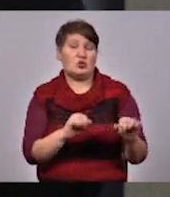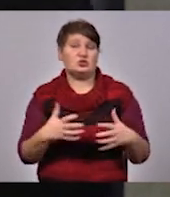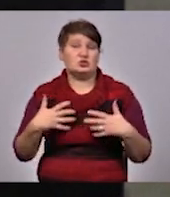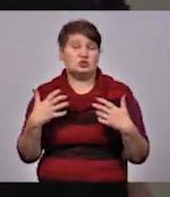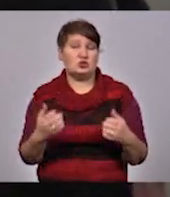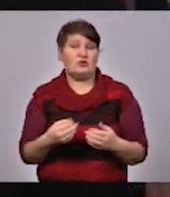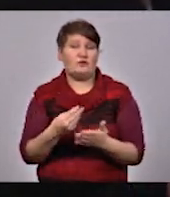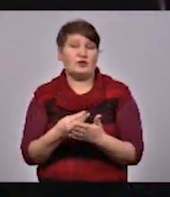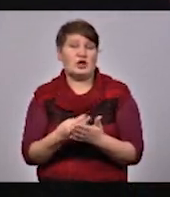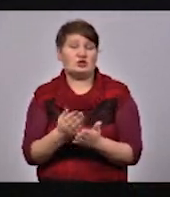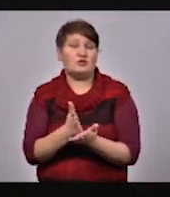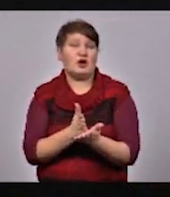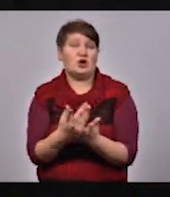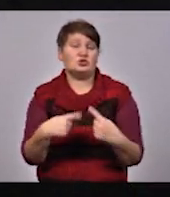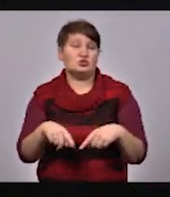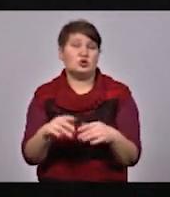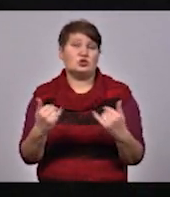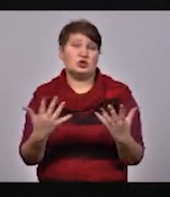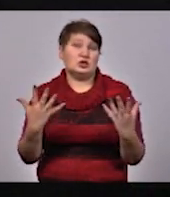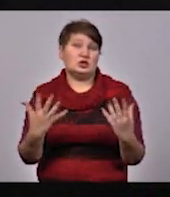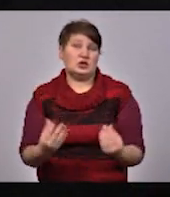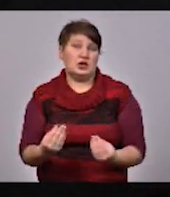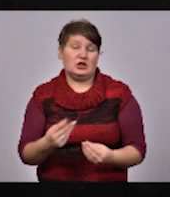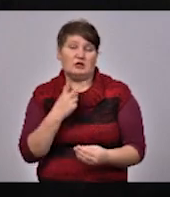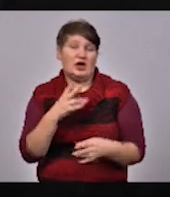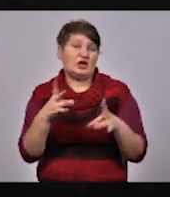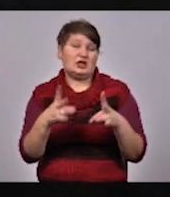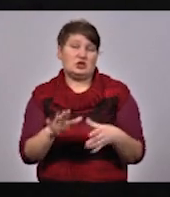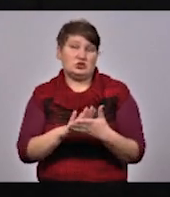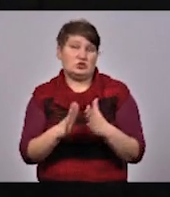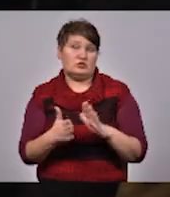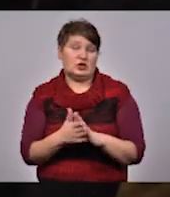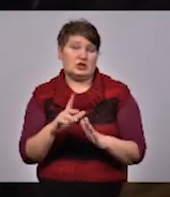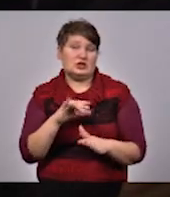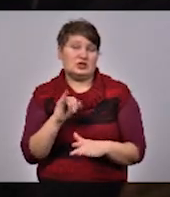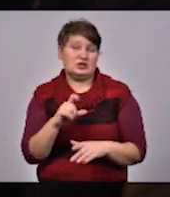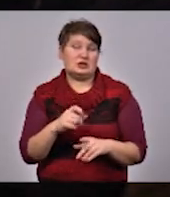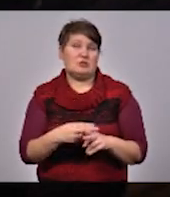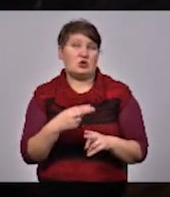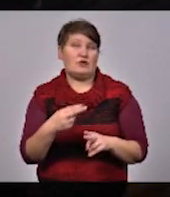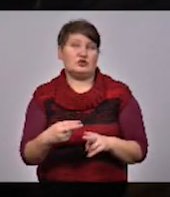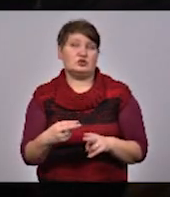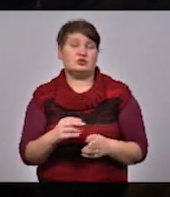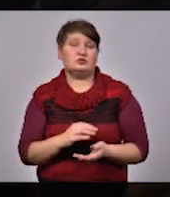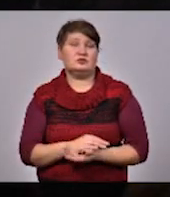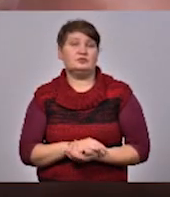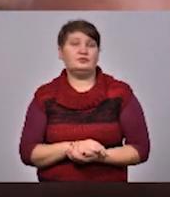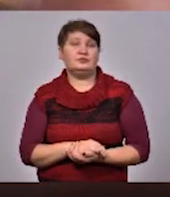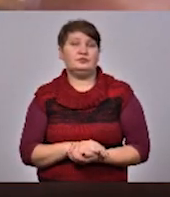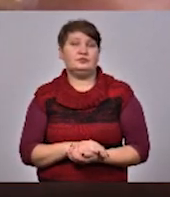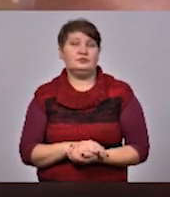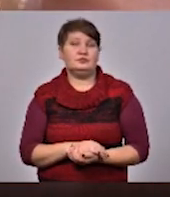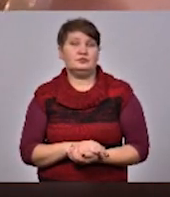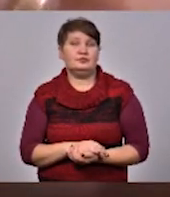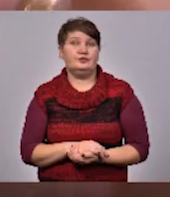на сьогоднішній день не розглядає як критичну ситуацію із заборгованістю. Андрій Паньків, Назар Вінтонюк. Новини на